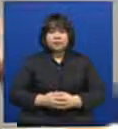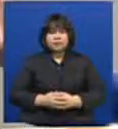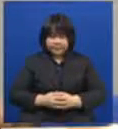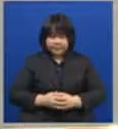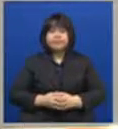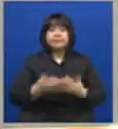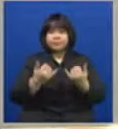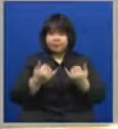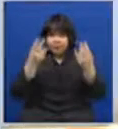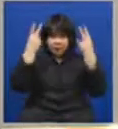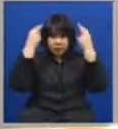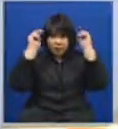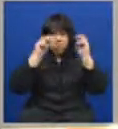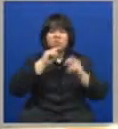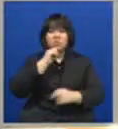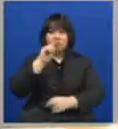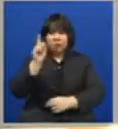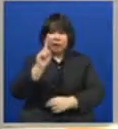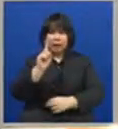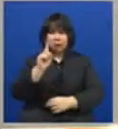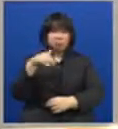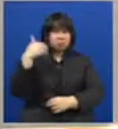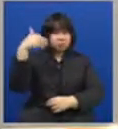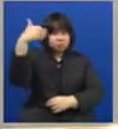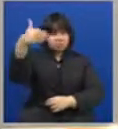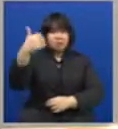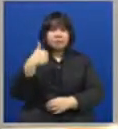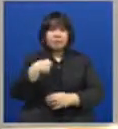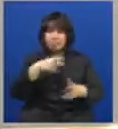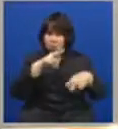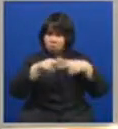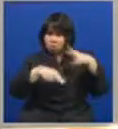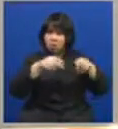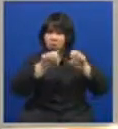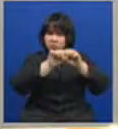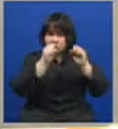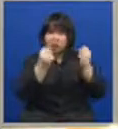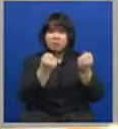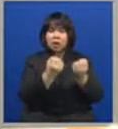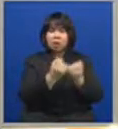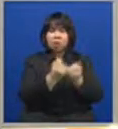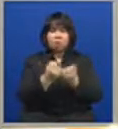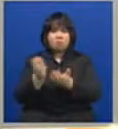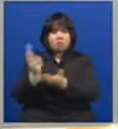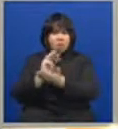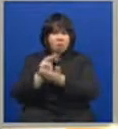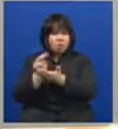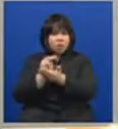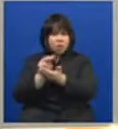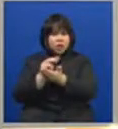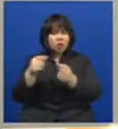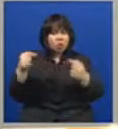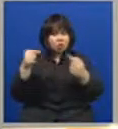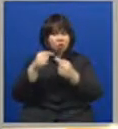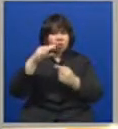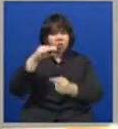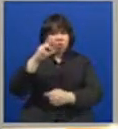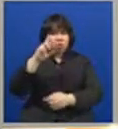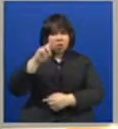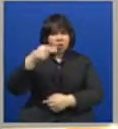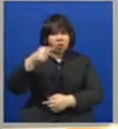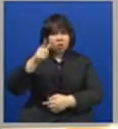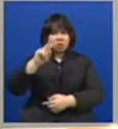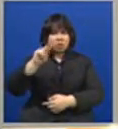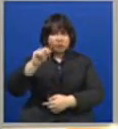นายกรัฐมนตรียังกล่าวด้วยนะคะว่าจากนี้ไปจะมีการตรวจสอบสมาคมหรือมูลนิธิของชาวโรฮิงญาที่มีอยู่ในประเทศไทยว่